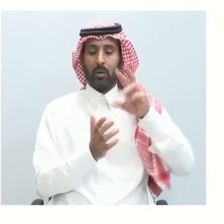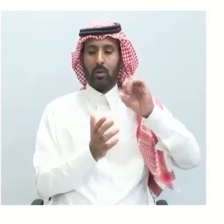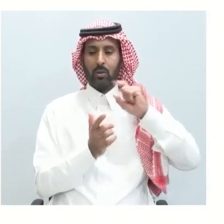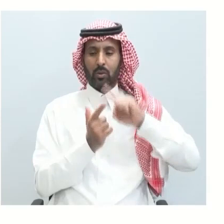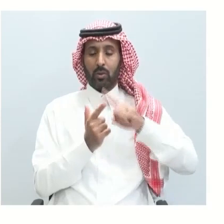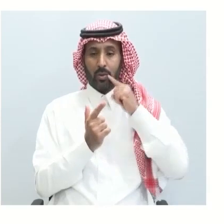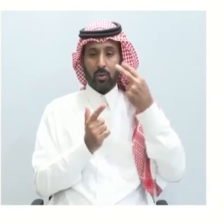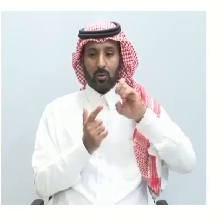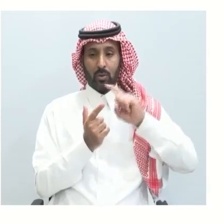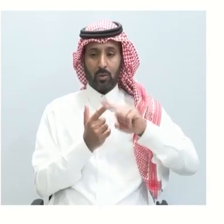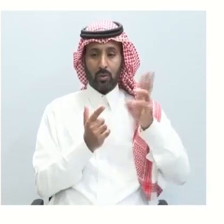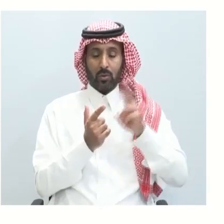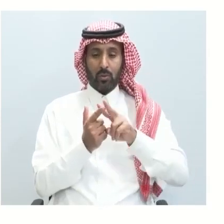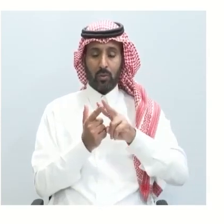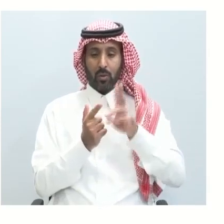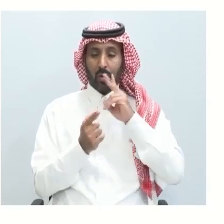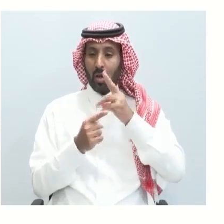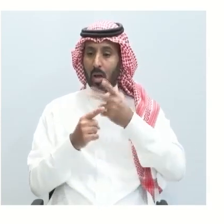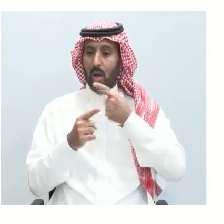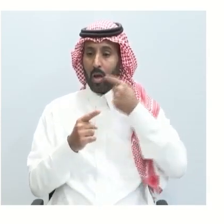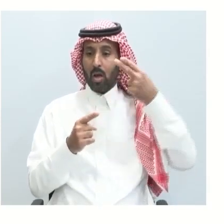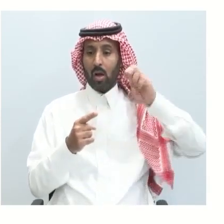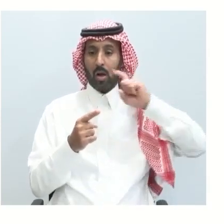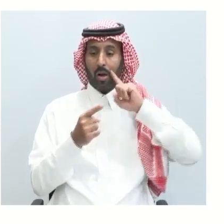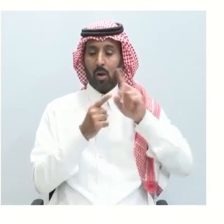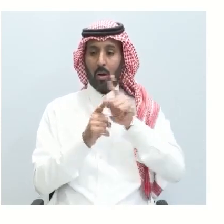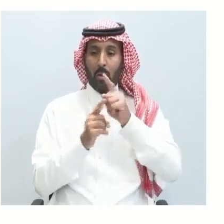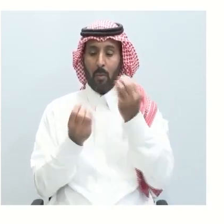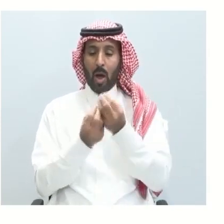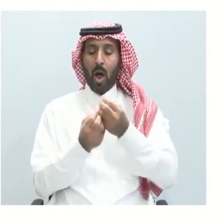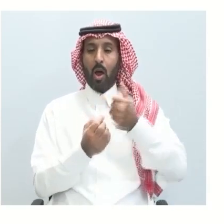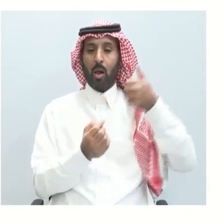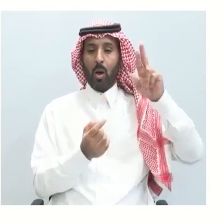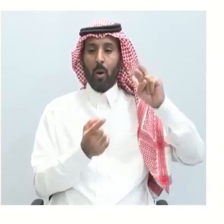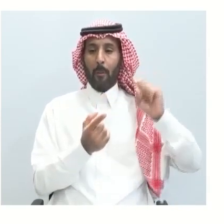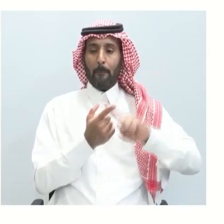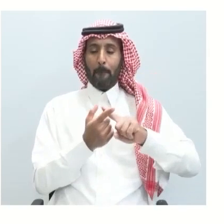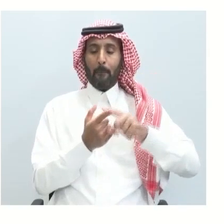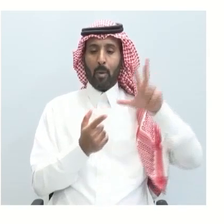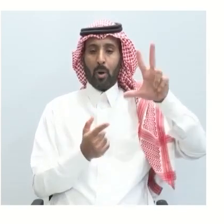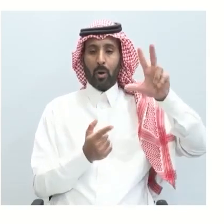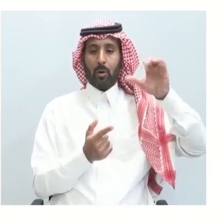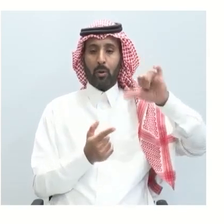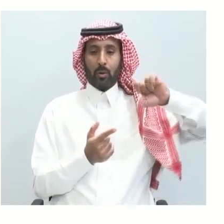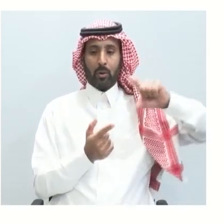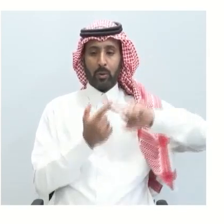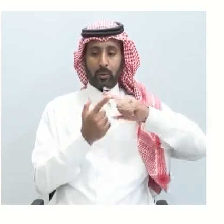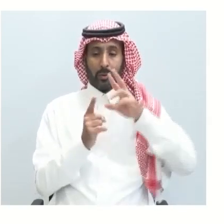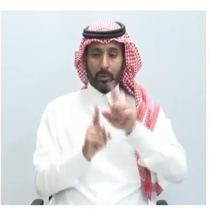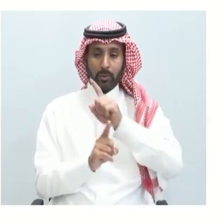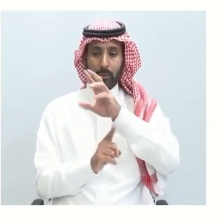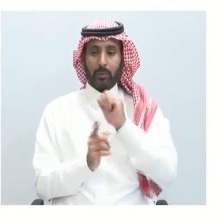الاتزان لغاز الهيدروجين مع اليود مع اليود اذا في هذه